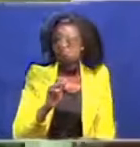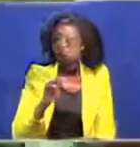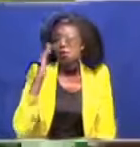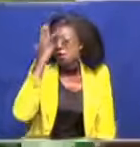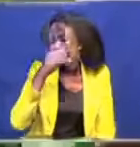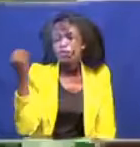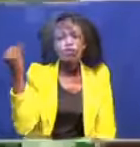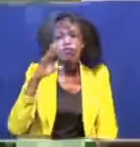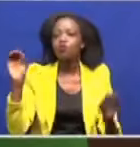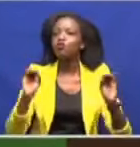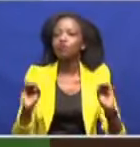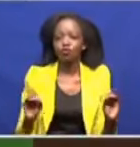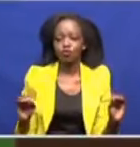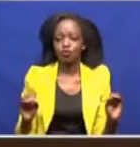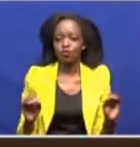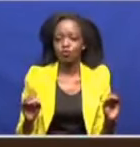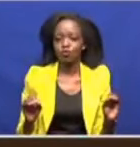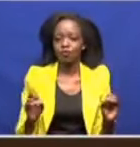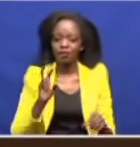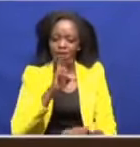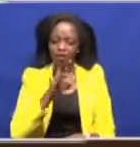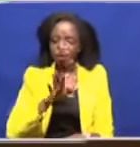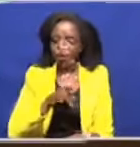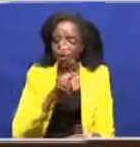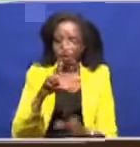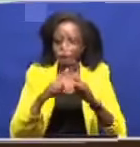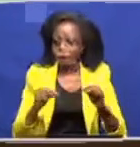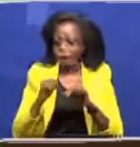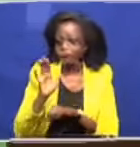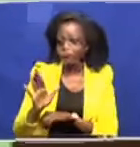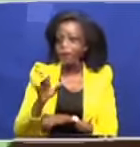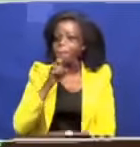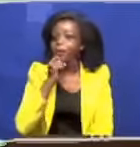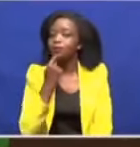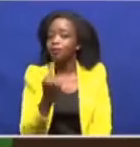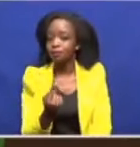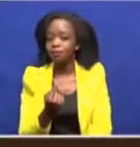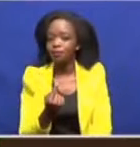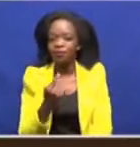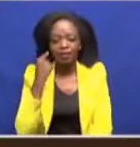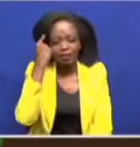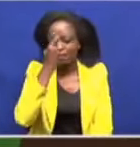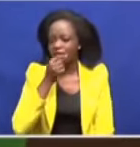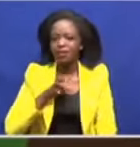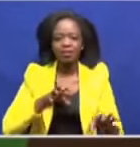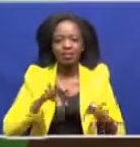hata, na akaona mama ambaye kwa maneno yake anasema alikaa vibaya